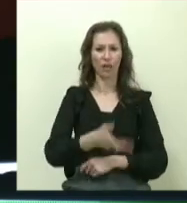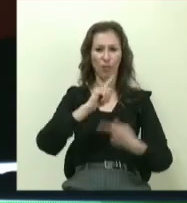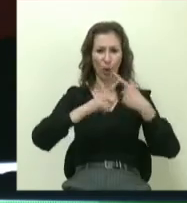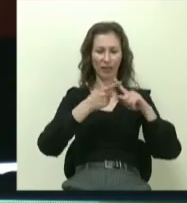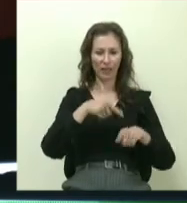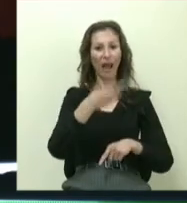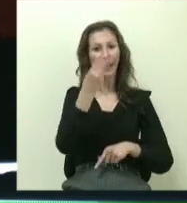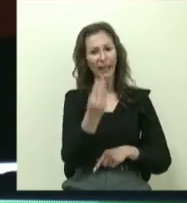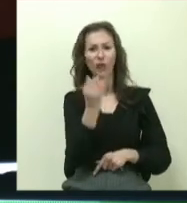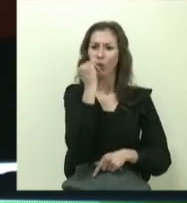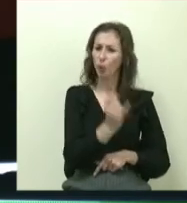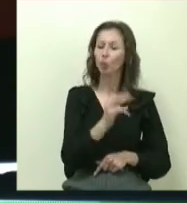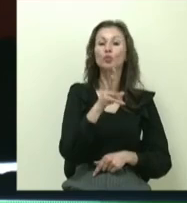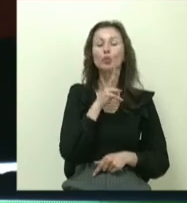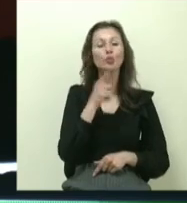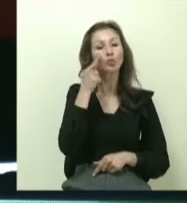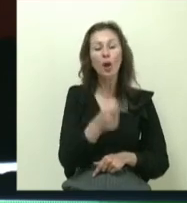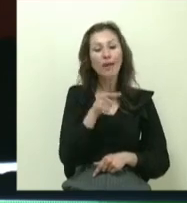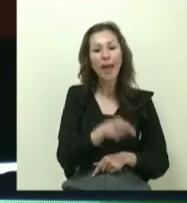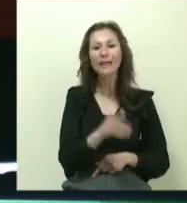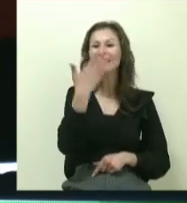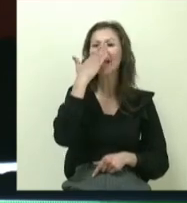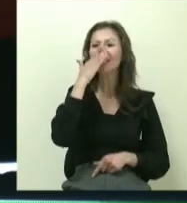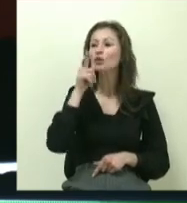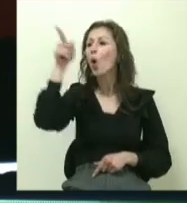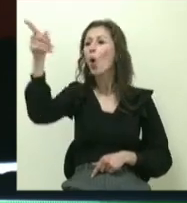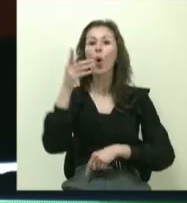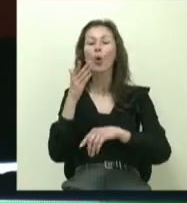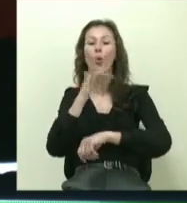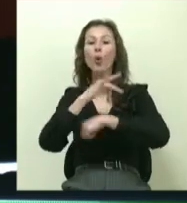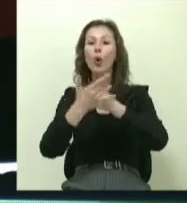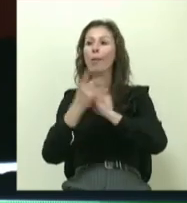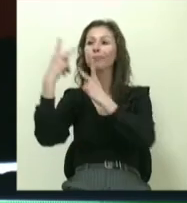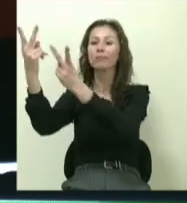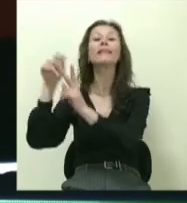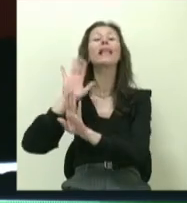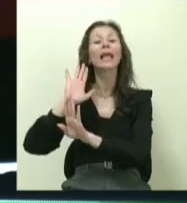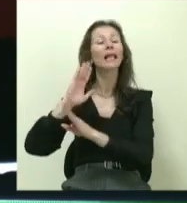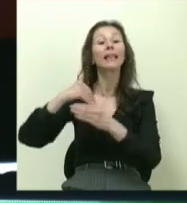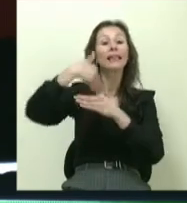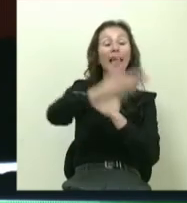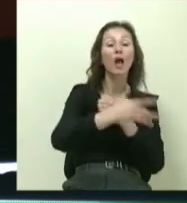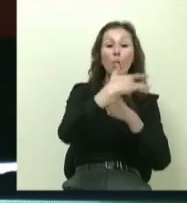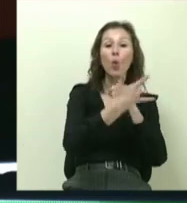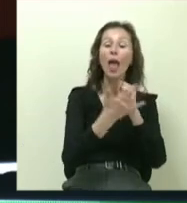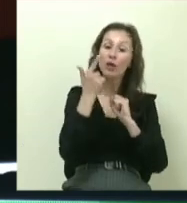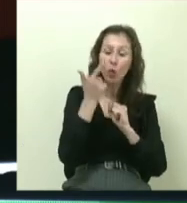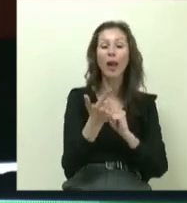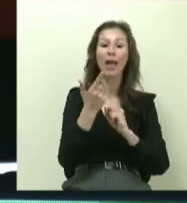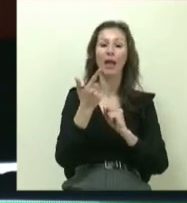politikaların iyi ya da kötü sonuçları sadece o ülke tarafından değil diğer ülkeler tarafından da